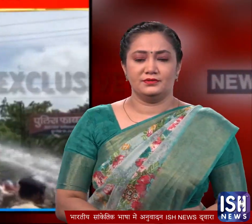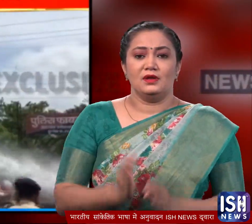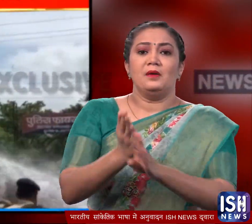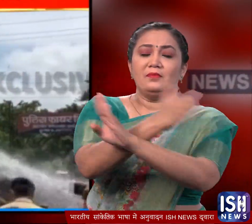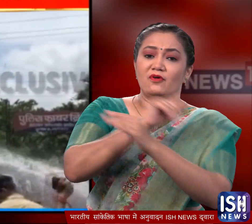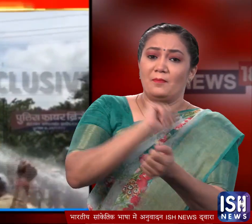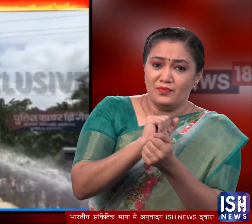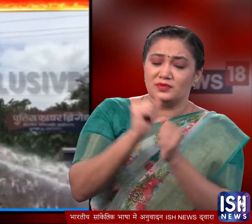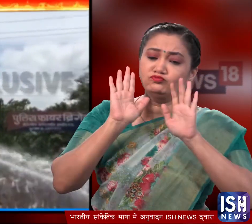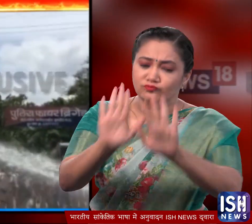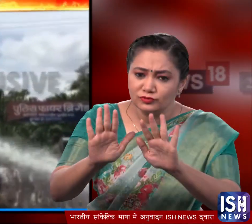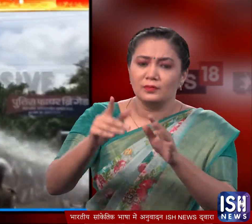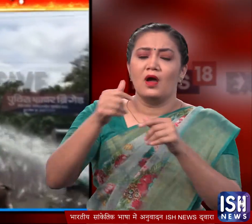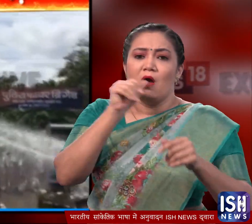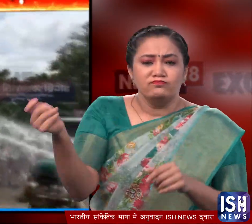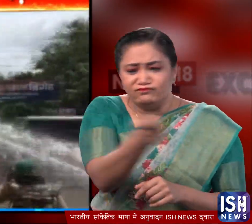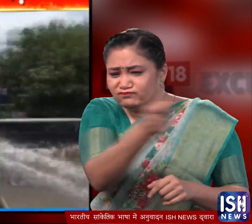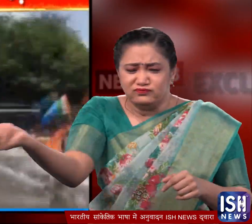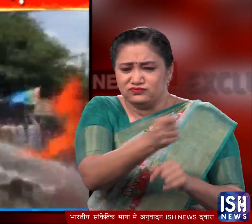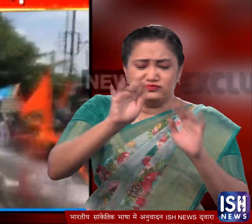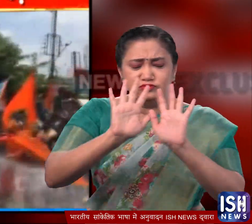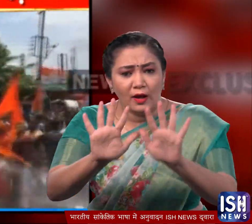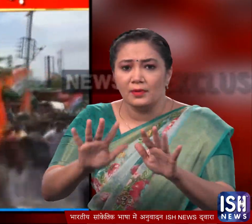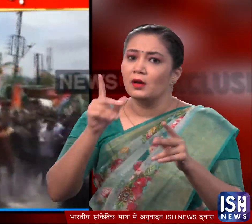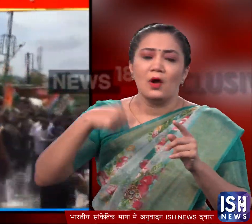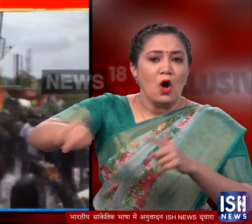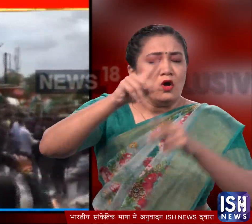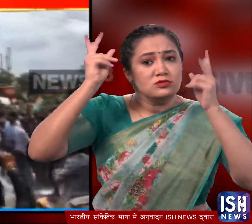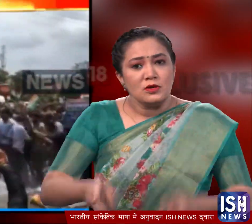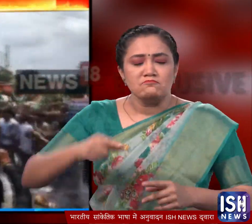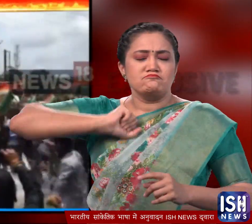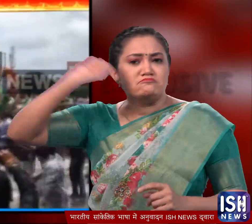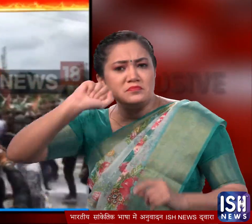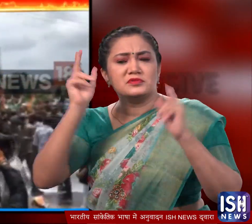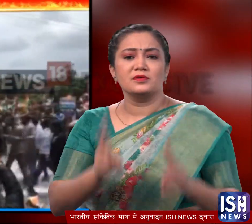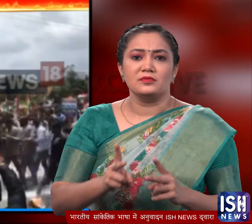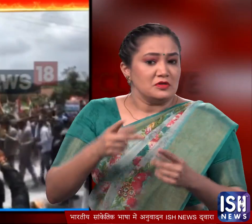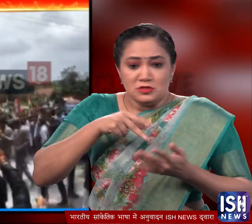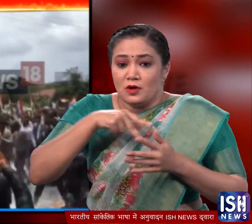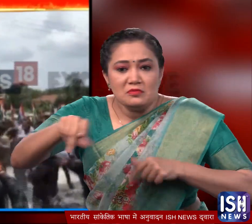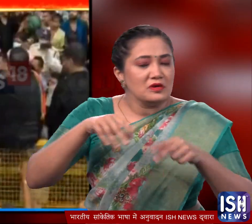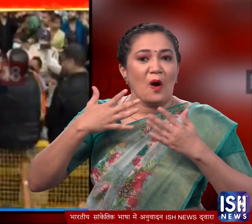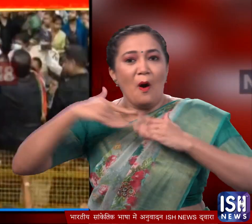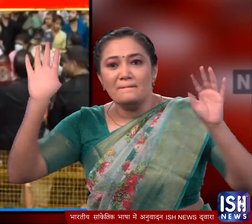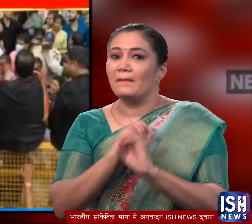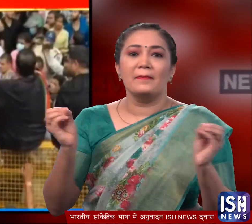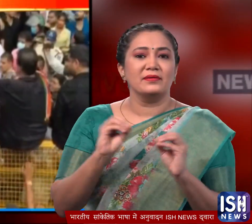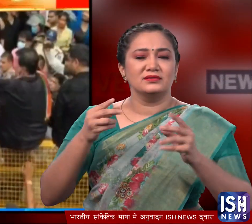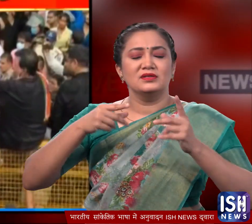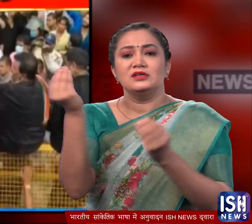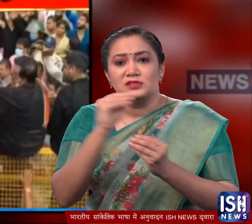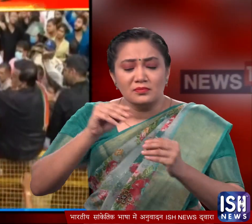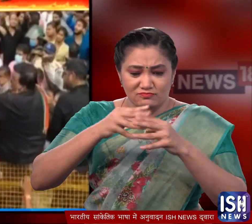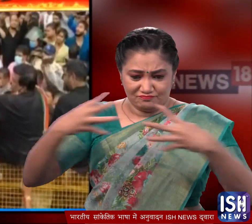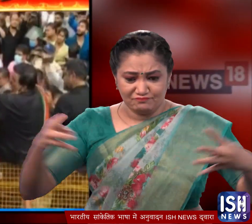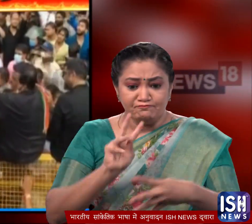इससे पहले पुलिस ने उन्हें रोकने के लिए पानी की बौछार भी की, लेकिन वो अपनी जगह पर खड़े रहे। वहां से टस से मस नहीं हुए। यही नहीं, कुछ